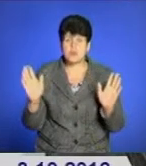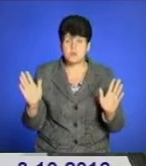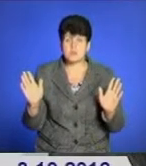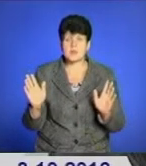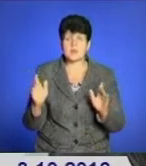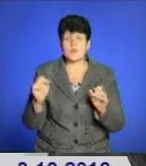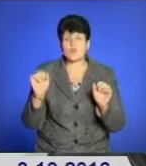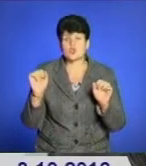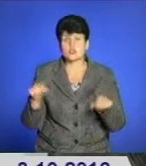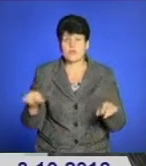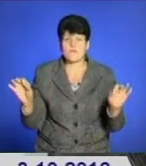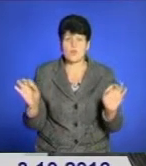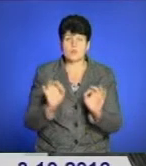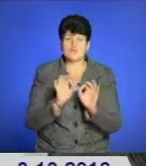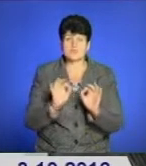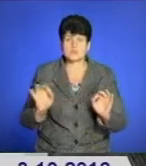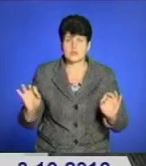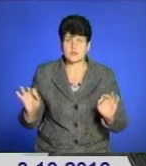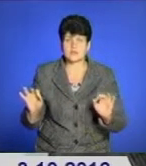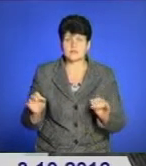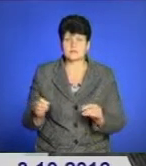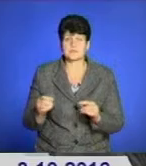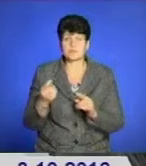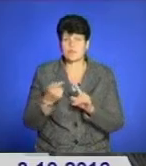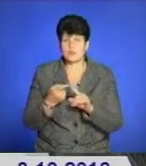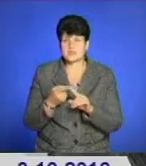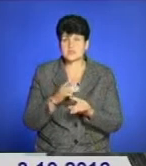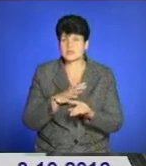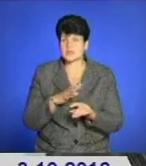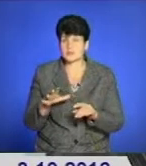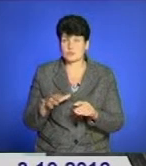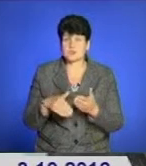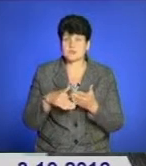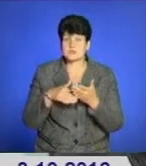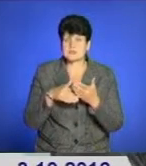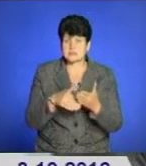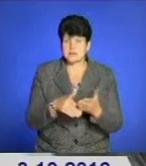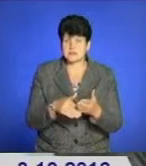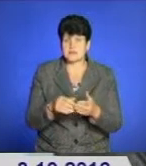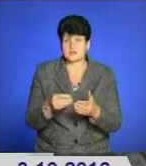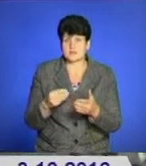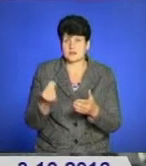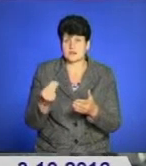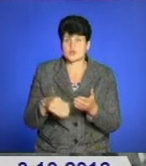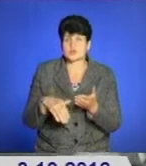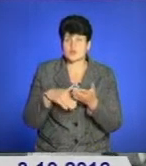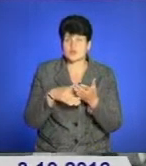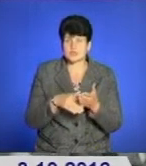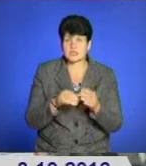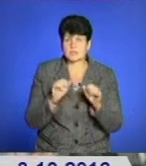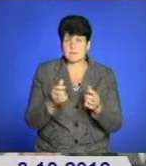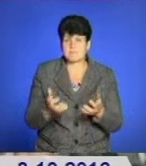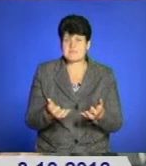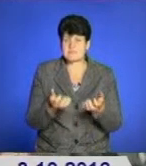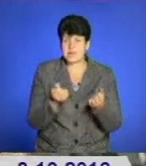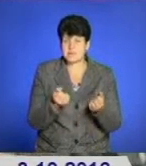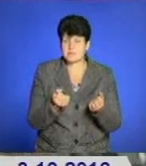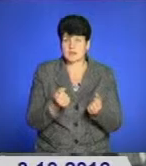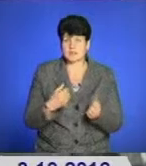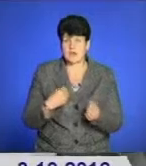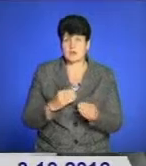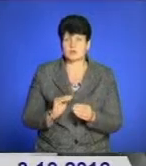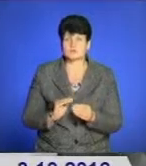і музикантів, тому що, по-перше, не було ні меценатів, які готові були, чи там спонсорів, якимось чином підтримати. Ну, я